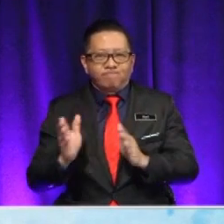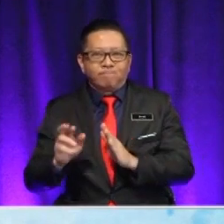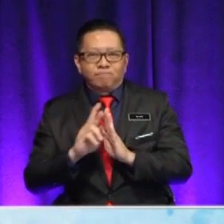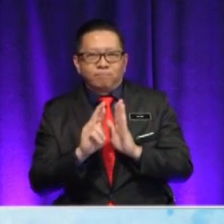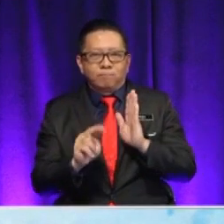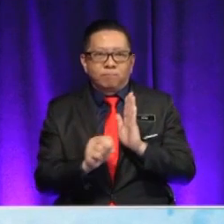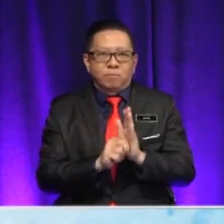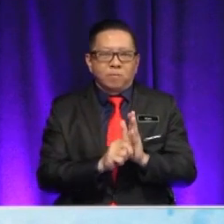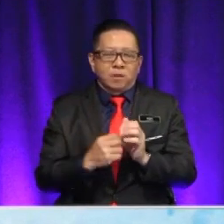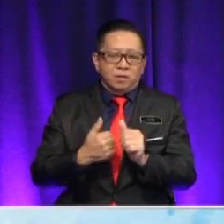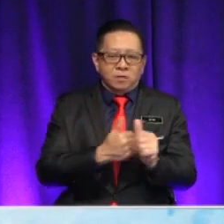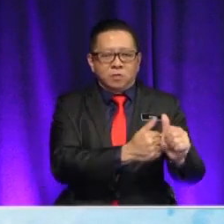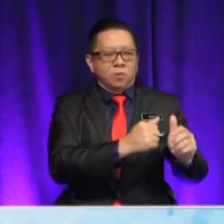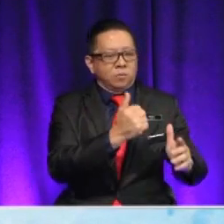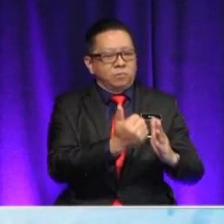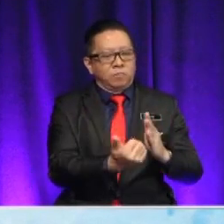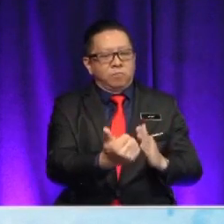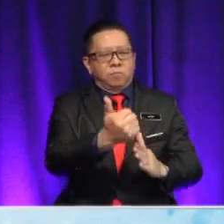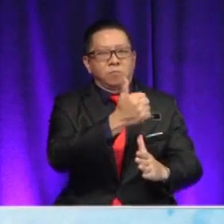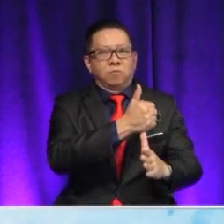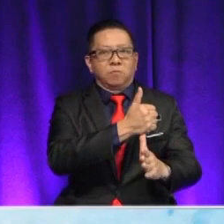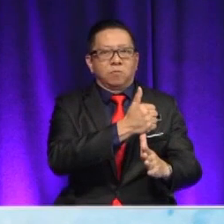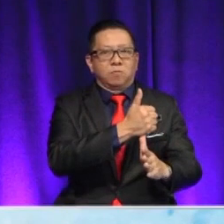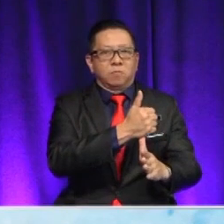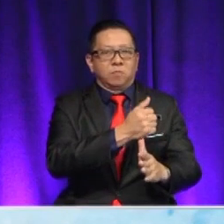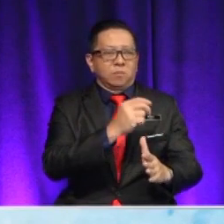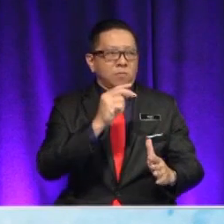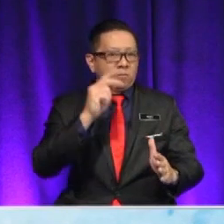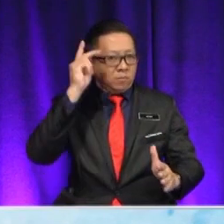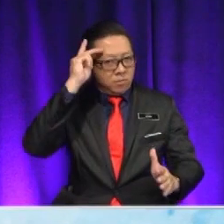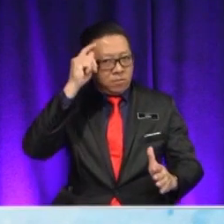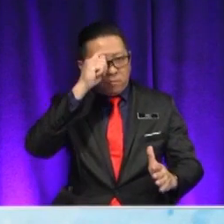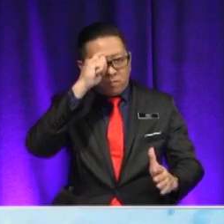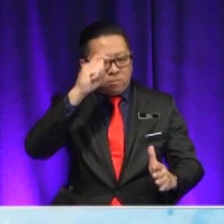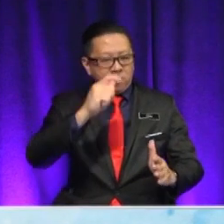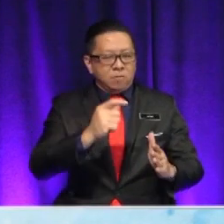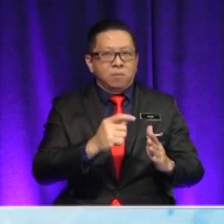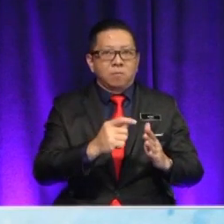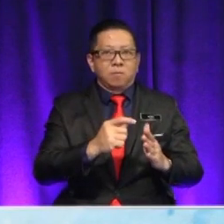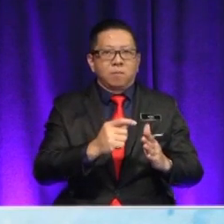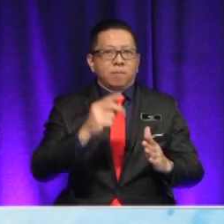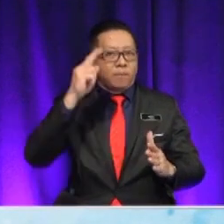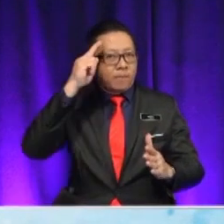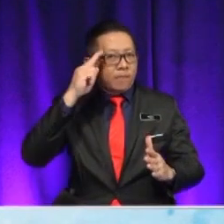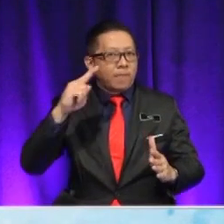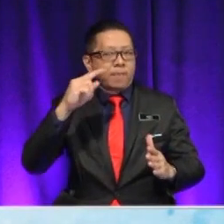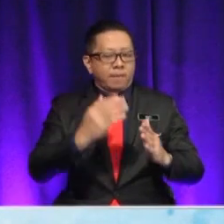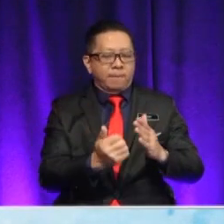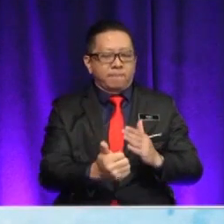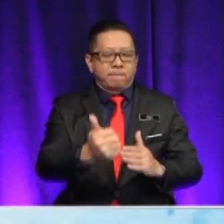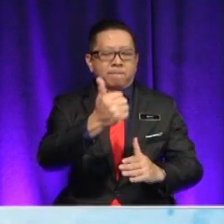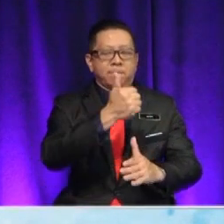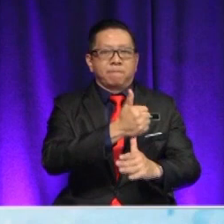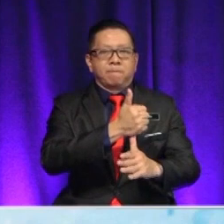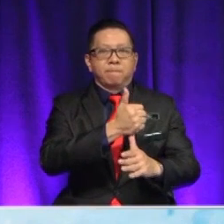urutan ataupun keutamaan. Seperti mana kita ketahui, kepercayaan kepada Tuhan, ataupun agama ini memang berada di paling atas